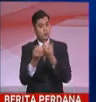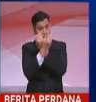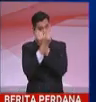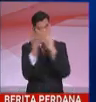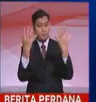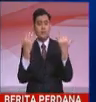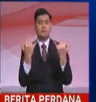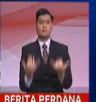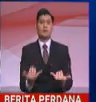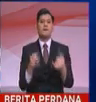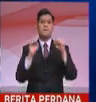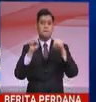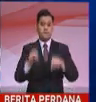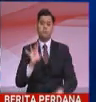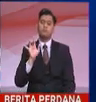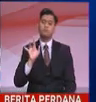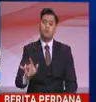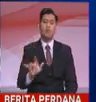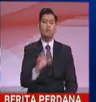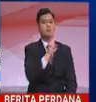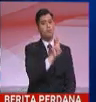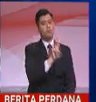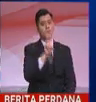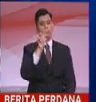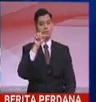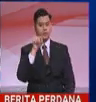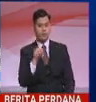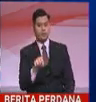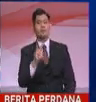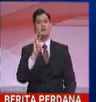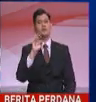lebih terkini, anda boleh layari laman sesawang kami di